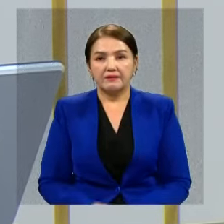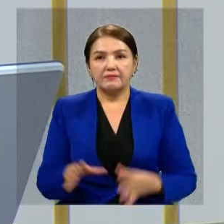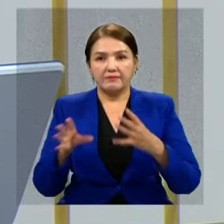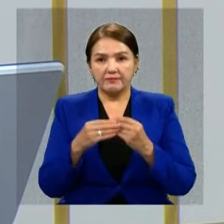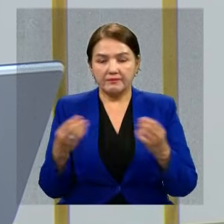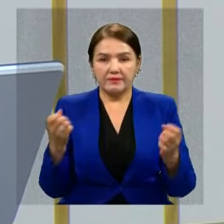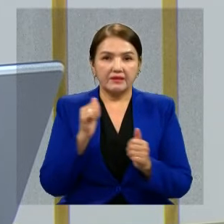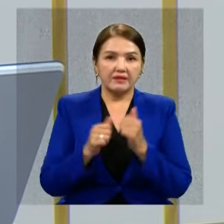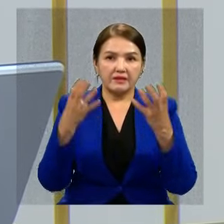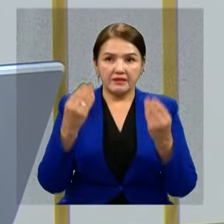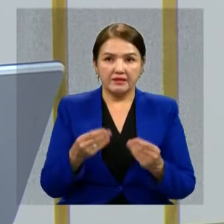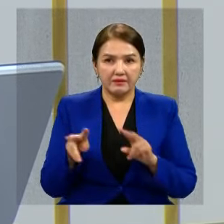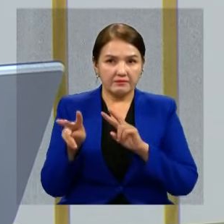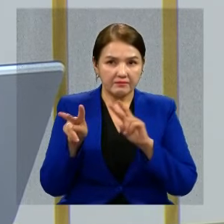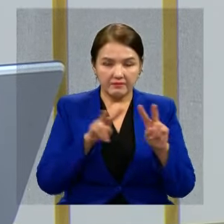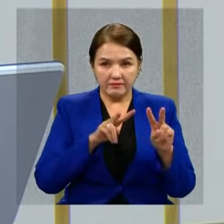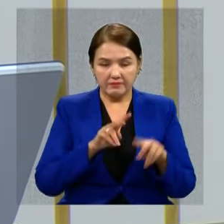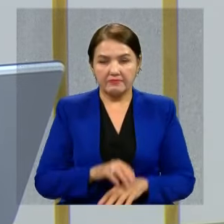Соответственно, надо каждый день мониторить их.